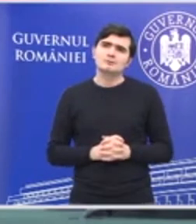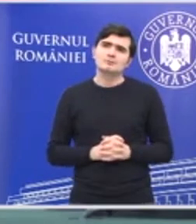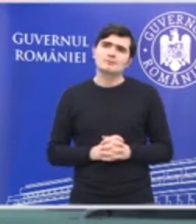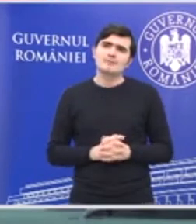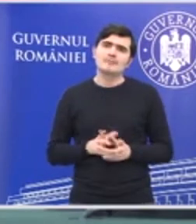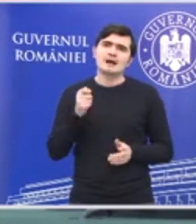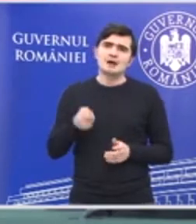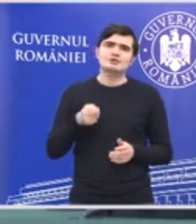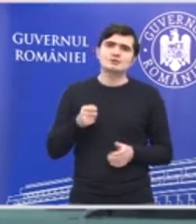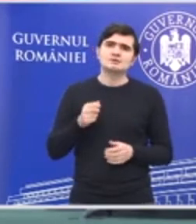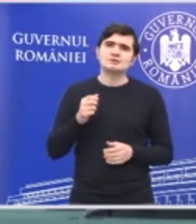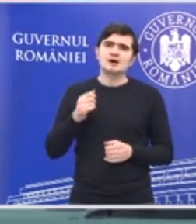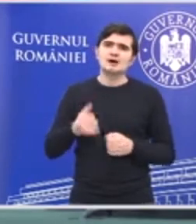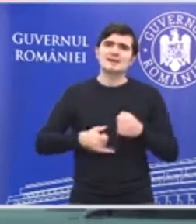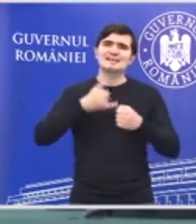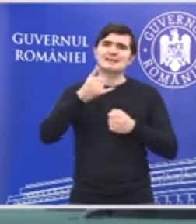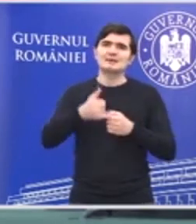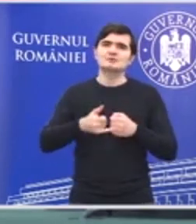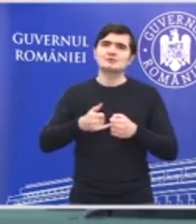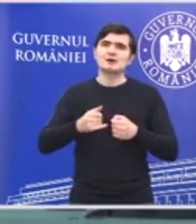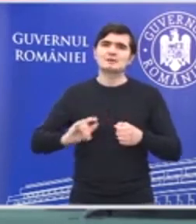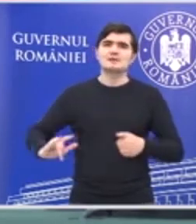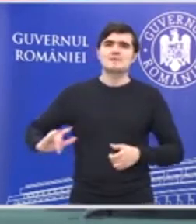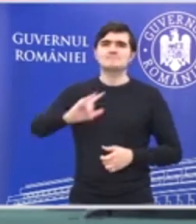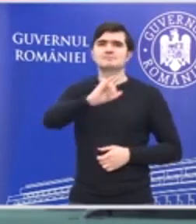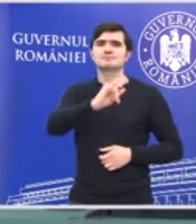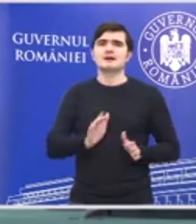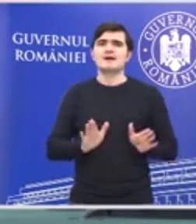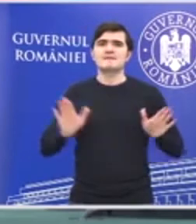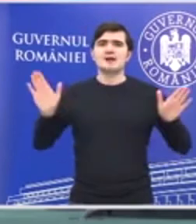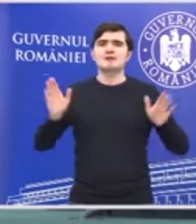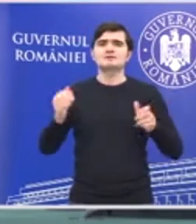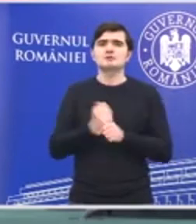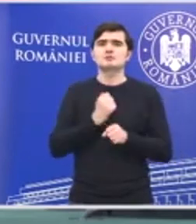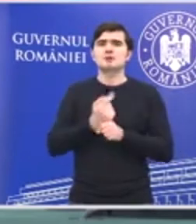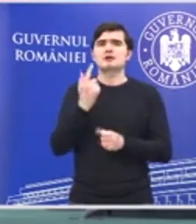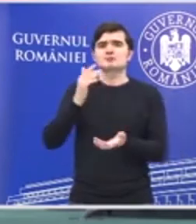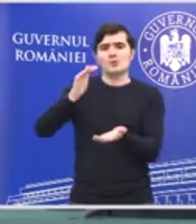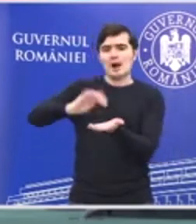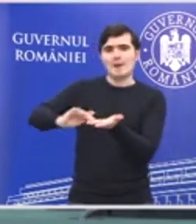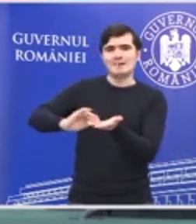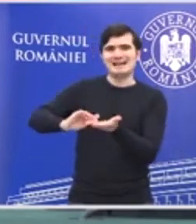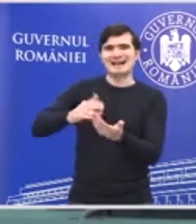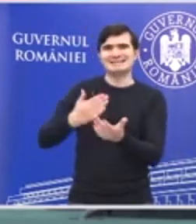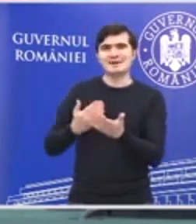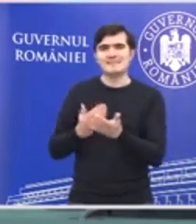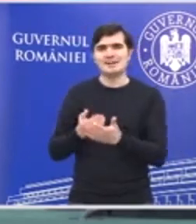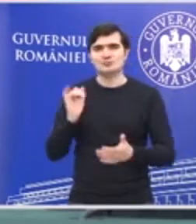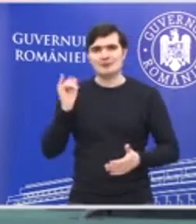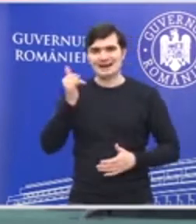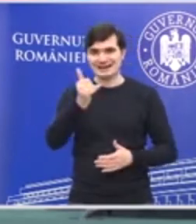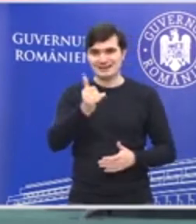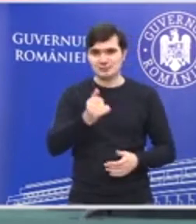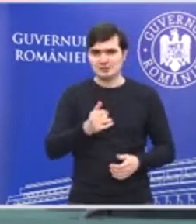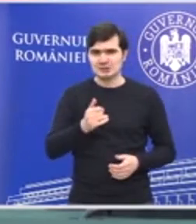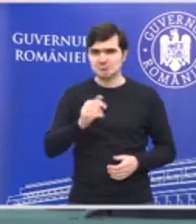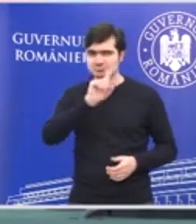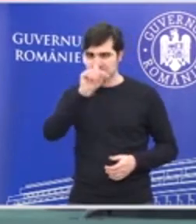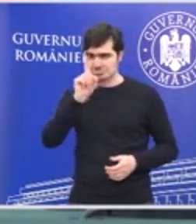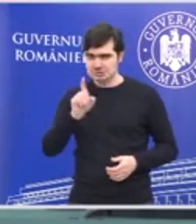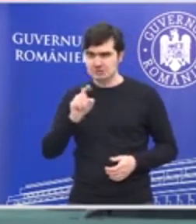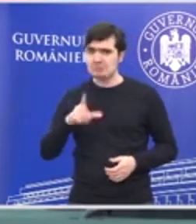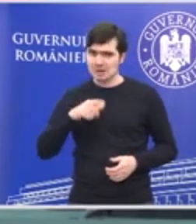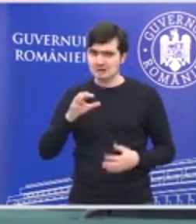Agenția Internațională de Aviație, lucrează și ea la o aplicație pentru călătorii. Există o colaborare și